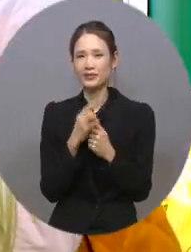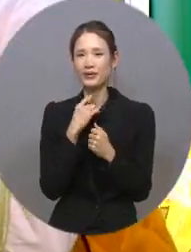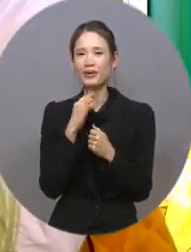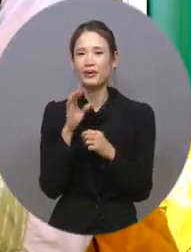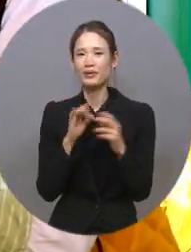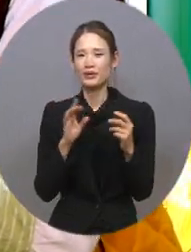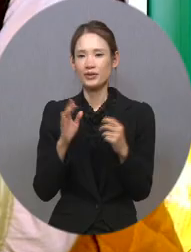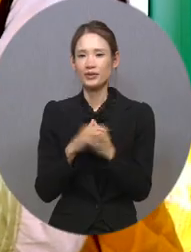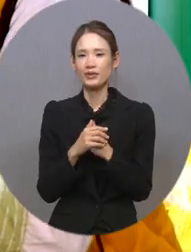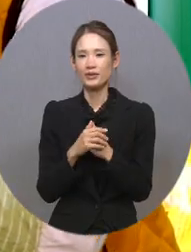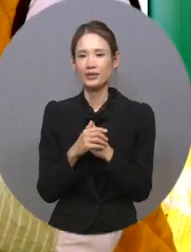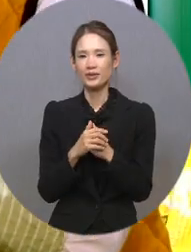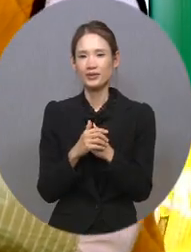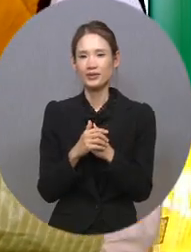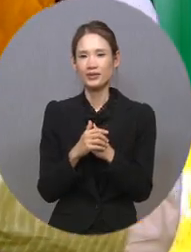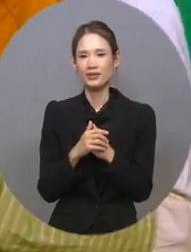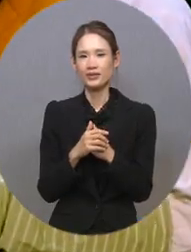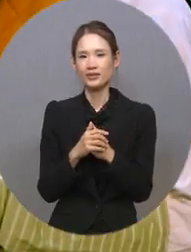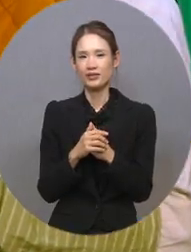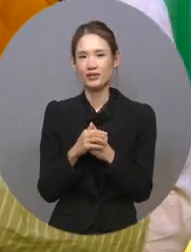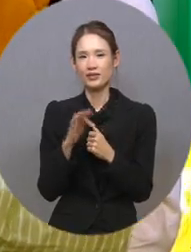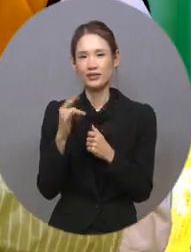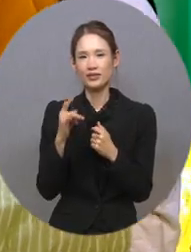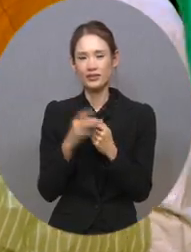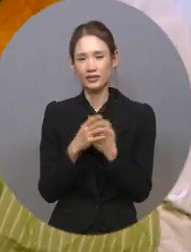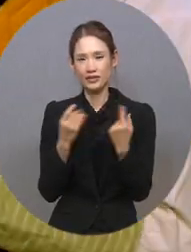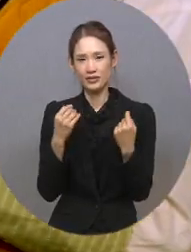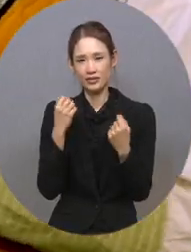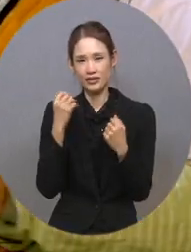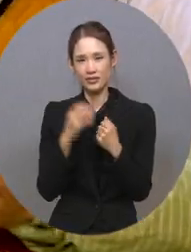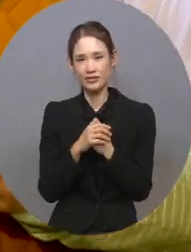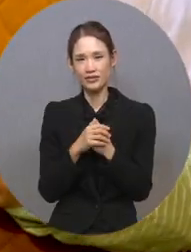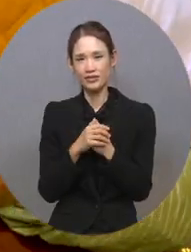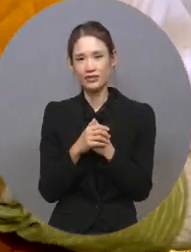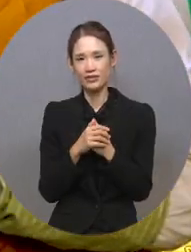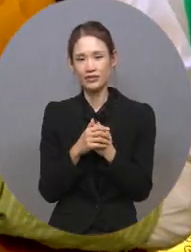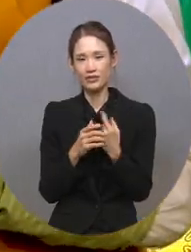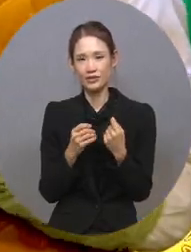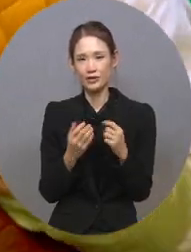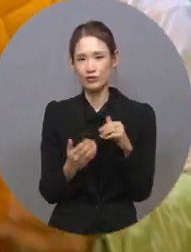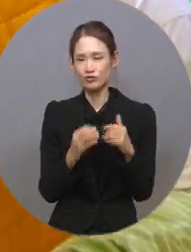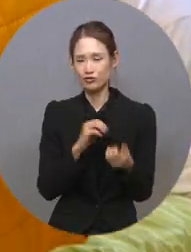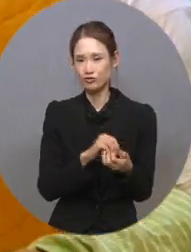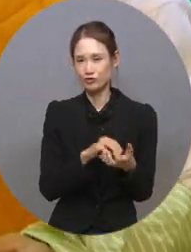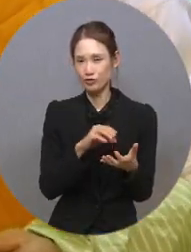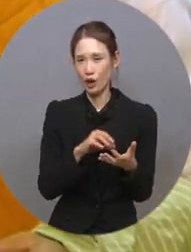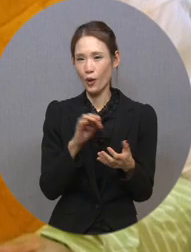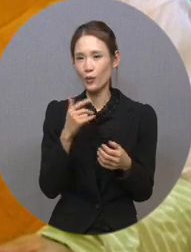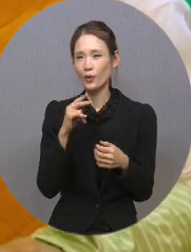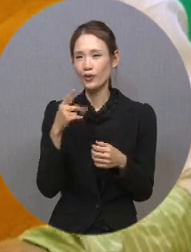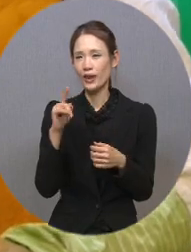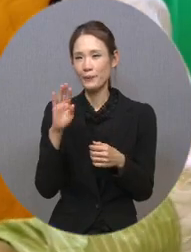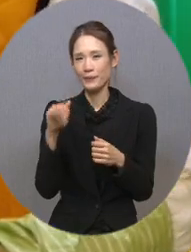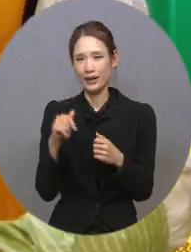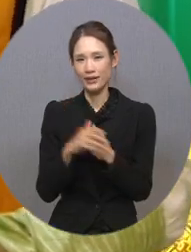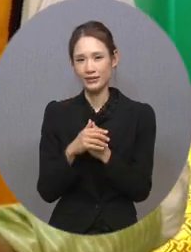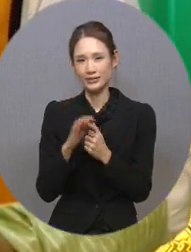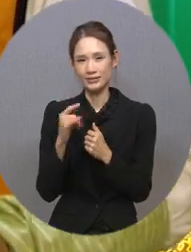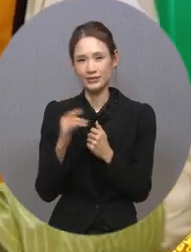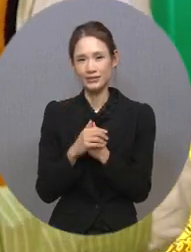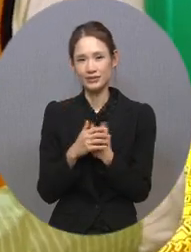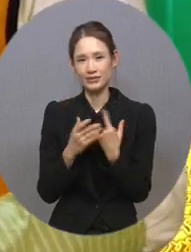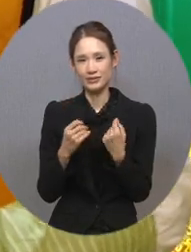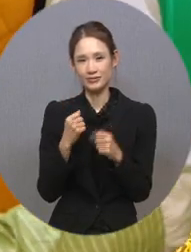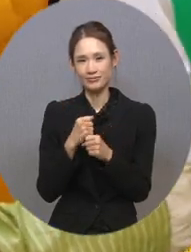메이셨어. 예. 아이고. 치즈는 이렇게 신선 치즈도 있지만 예. 숙성된 고급 단백질 치즈를